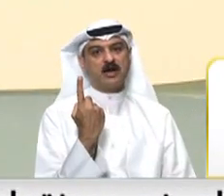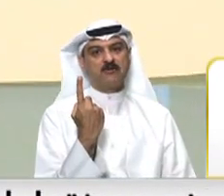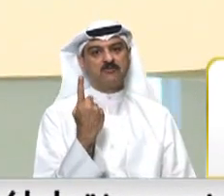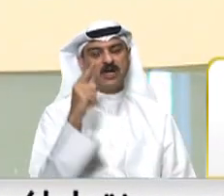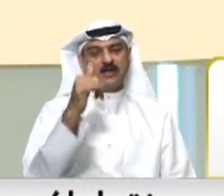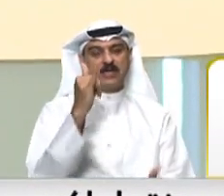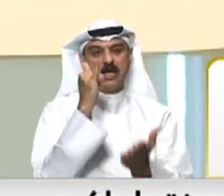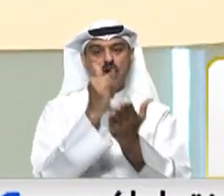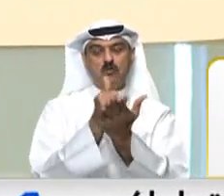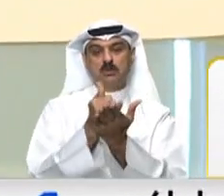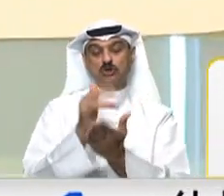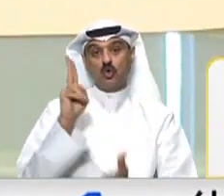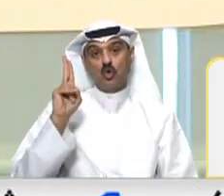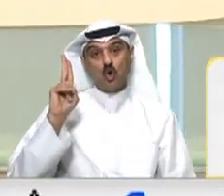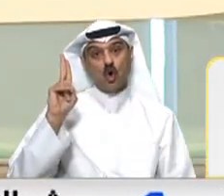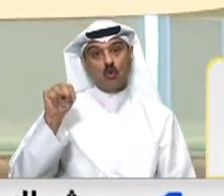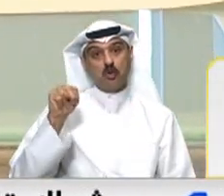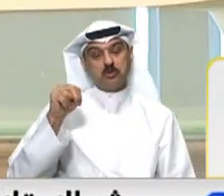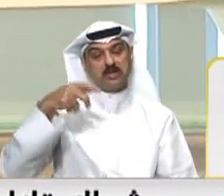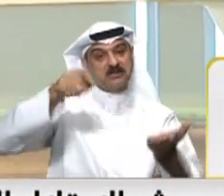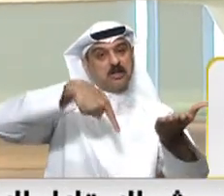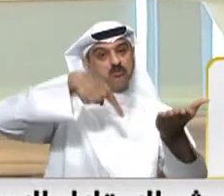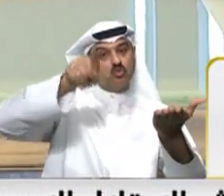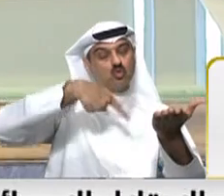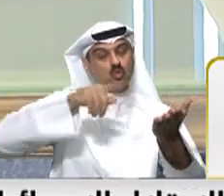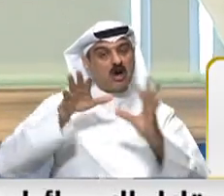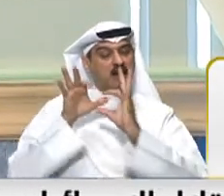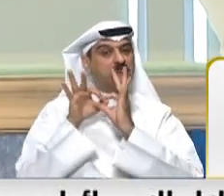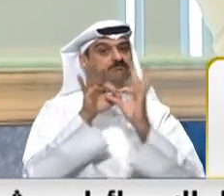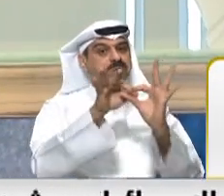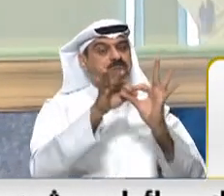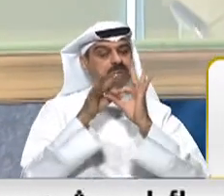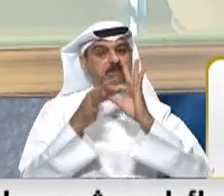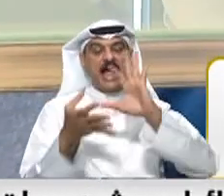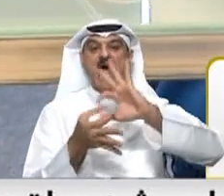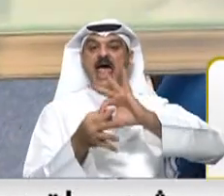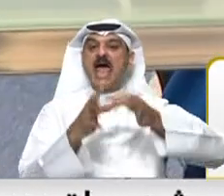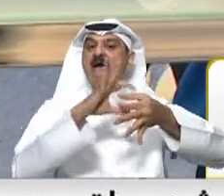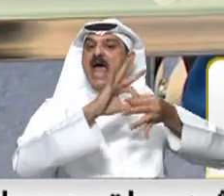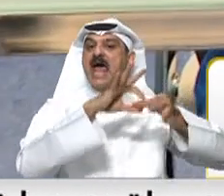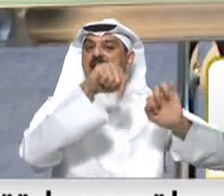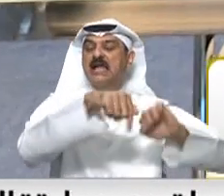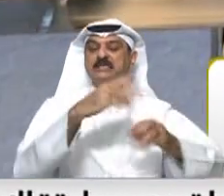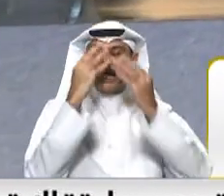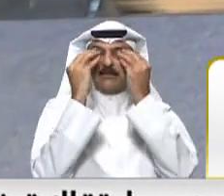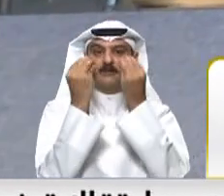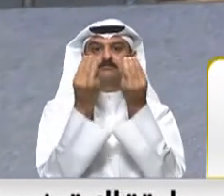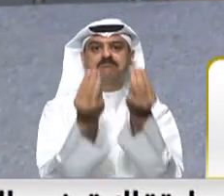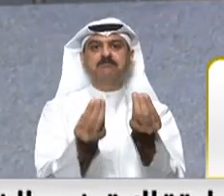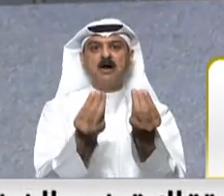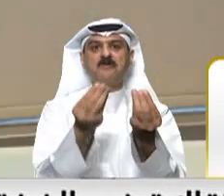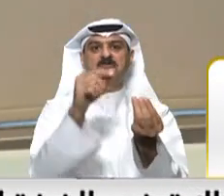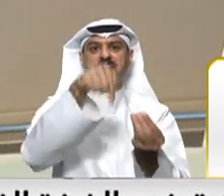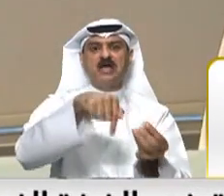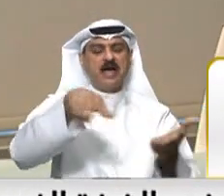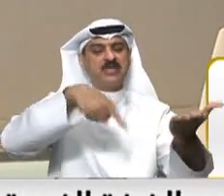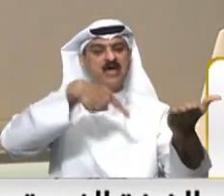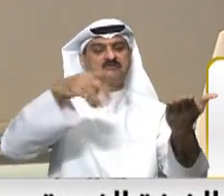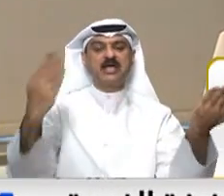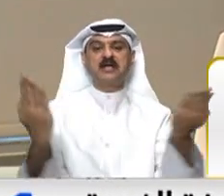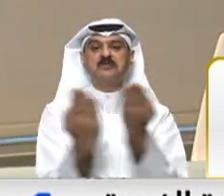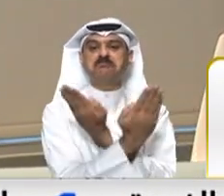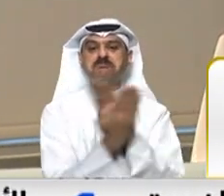المفوضيه الساميه للامم المتحده لشؤون اللاجئين في دوله الكويت خطاب نوايا او ما يعرف باتفاقيه